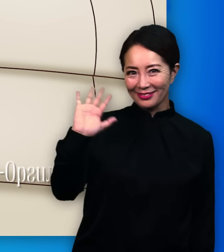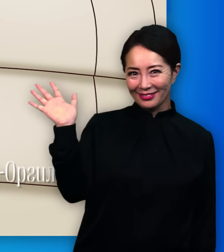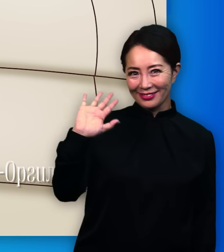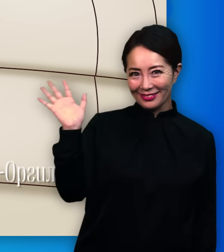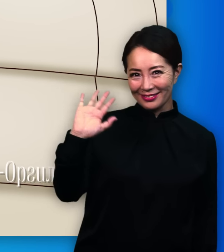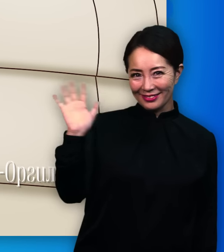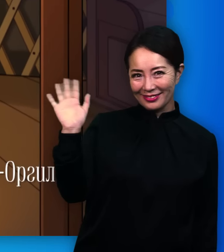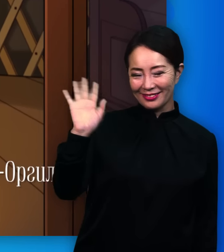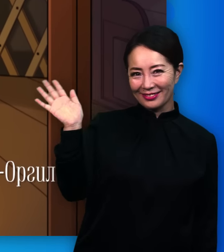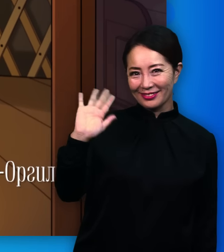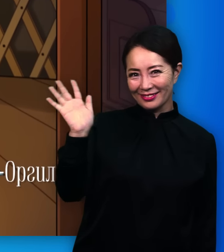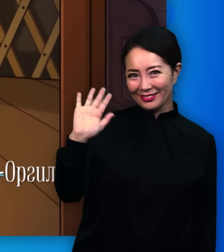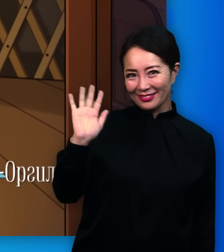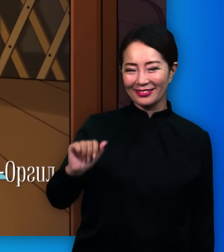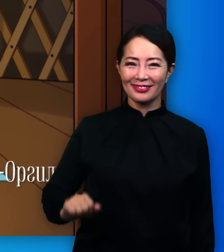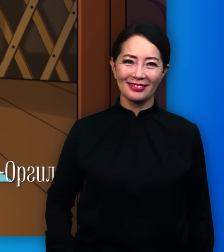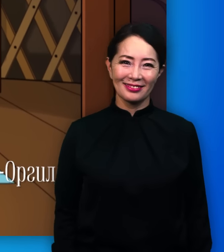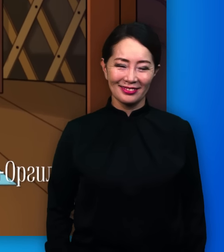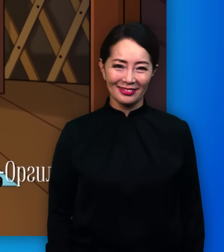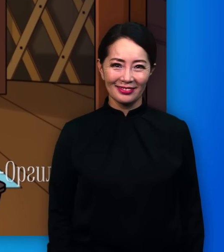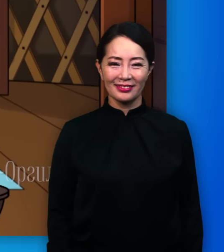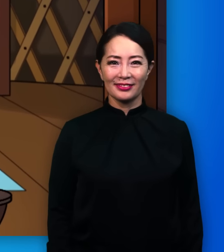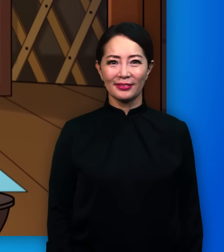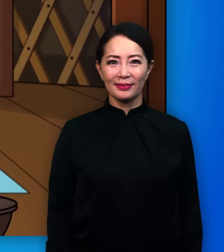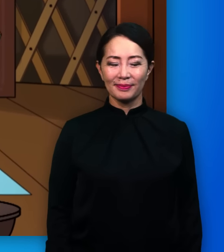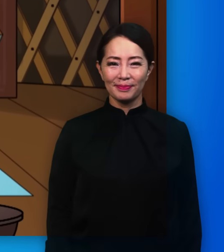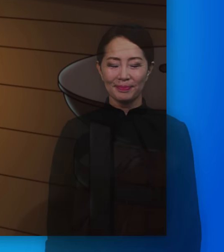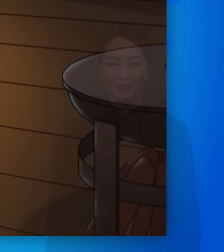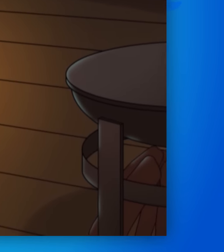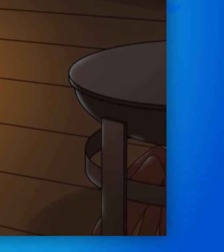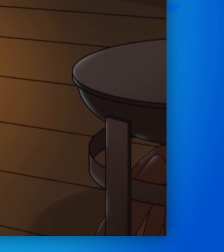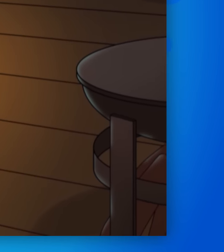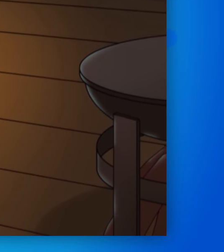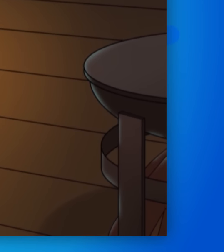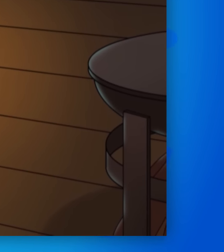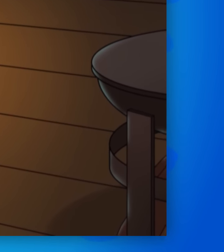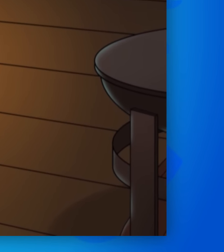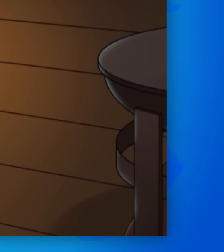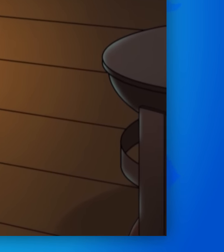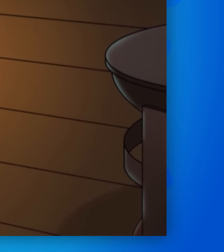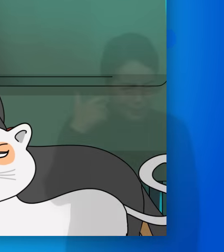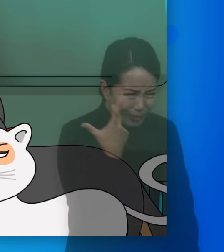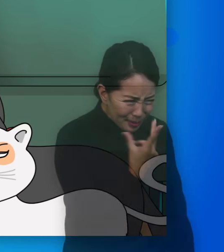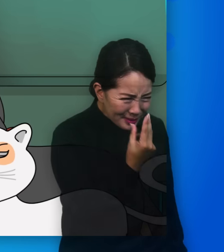За тоглосон юм ба. Тэр хаяа чи бас арай л хэтрүүлэх юм